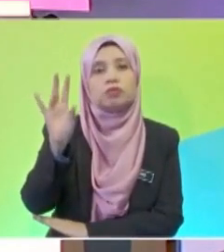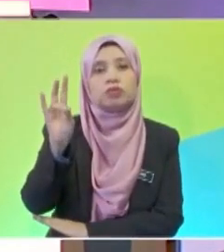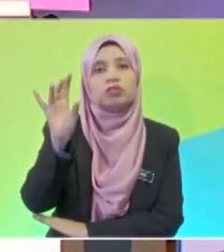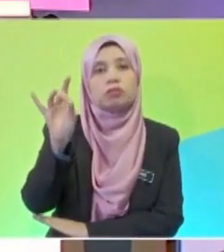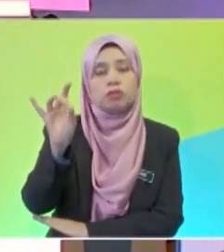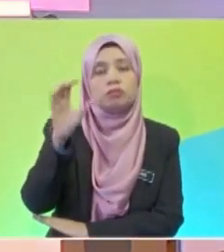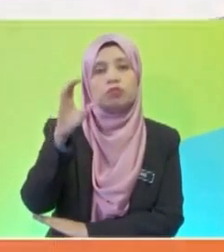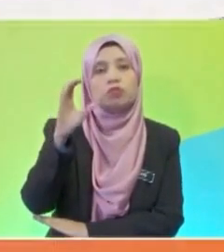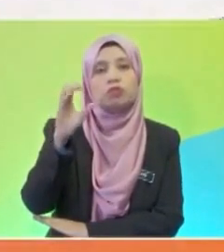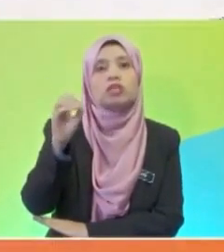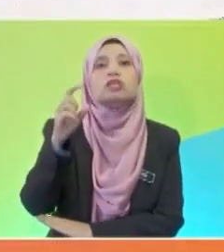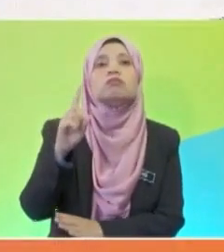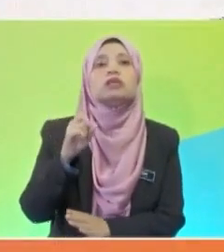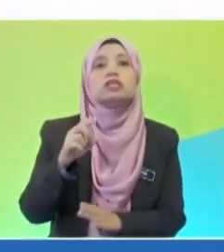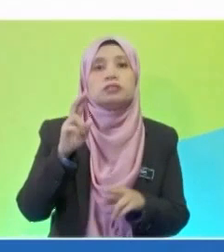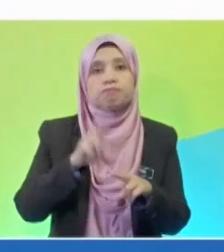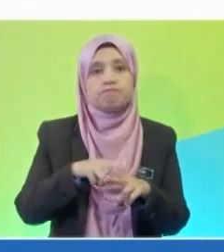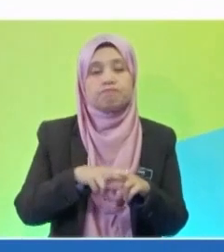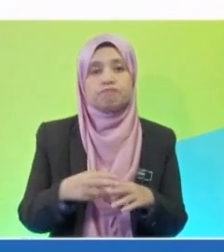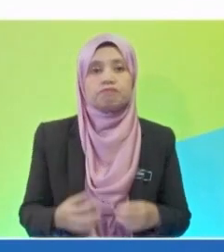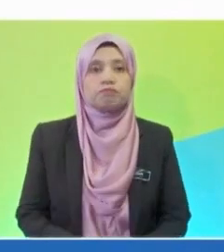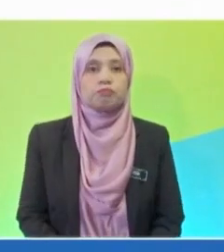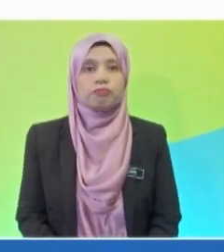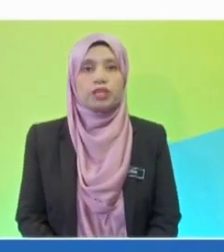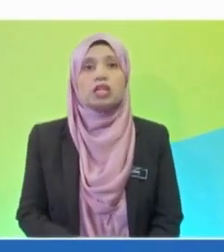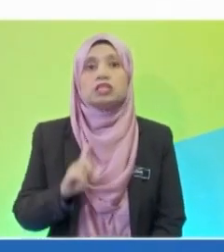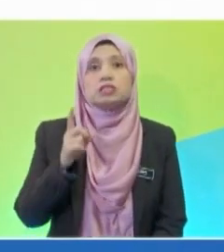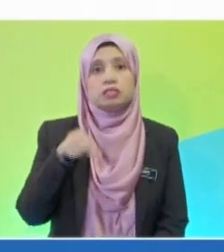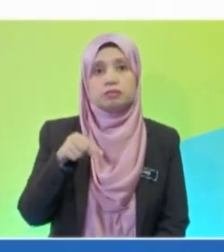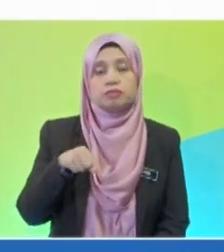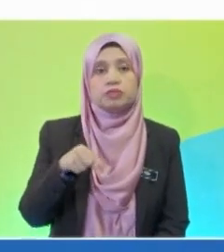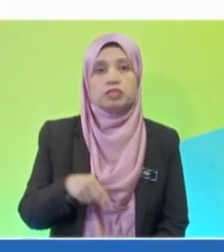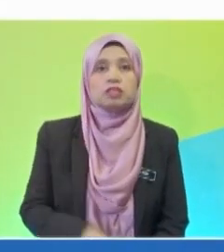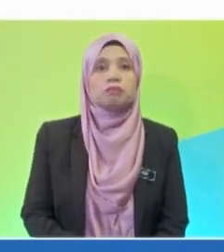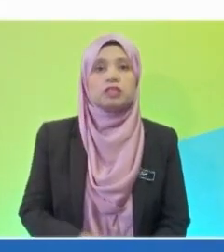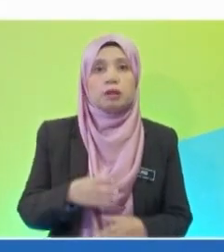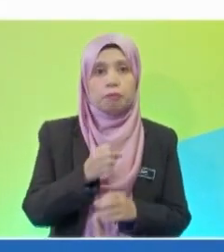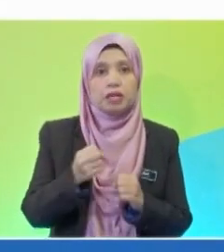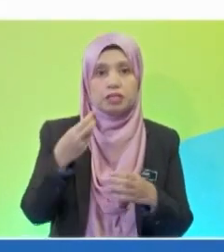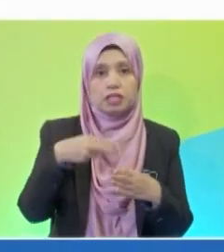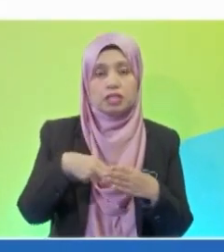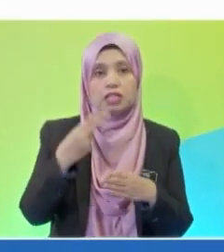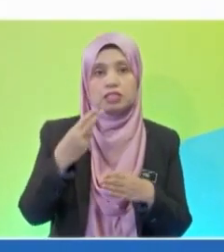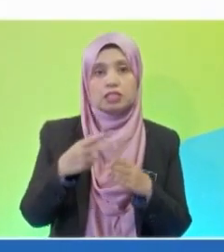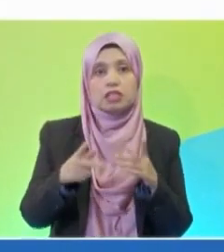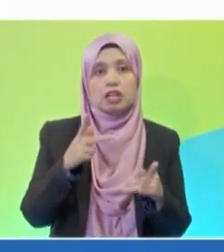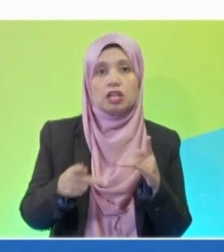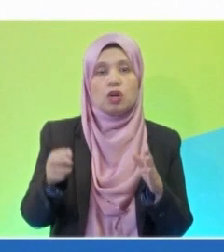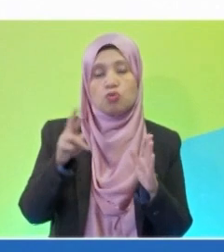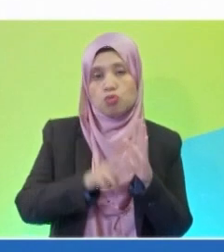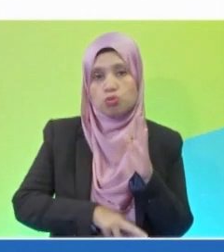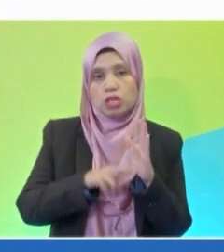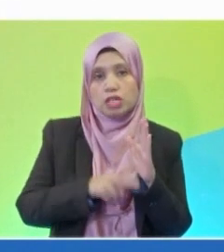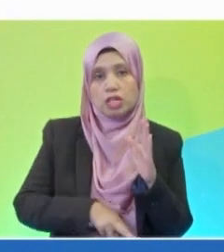RM2,870. Di mana kedudukan dia, murid-murid? Dia berada di sini. Pendapatan hasil. dia berada dalam pendapatan sip. Sekiranya rugi, macam